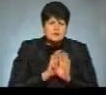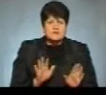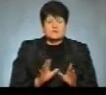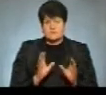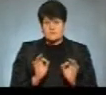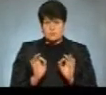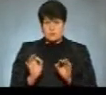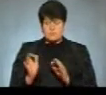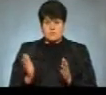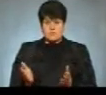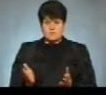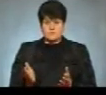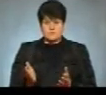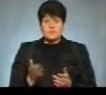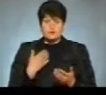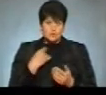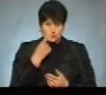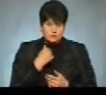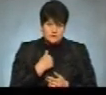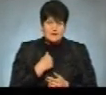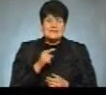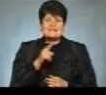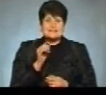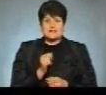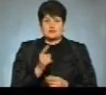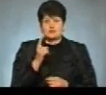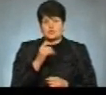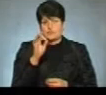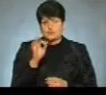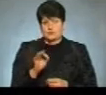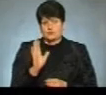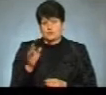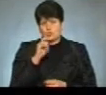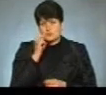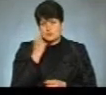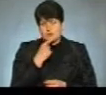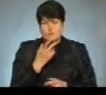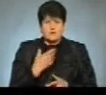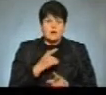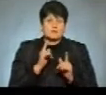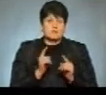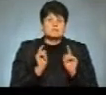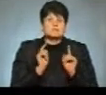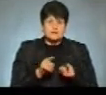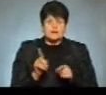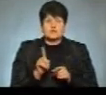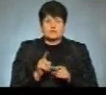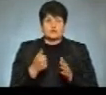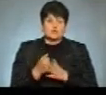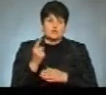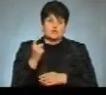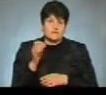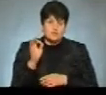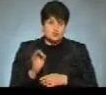все нормально сталося. Якщо особисто я є за те, що було 100%, то я є прихильник того, щоб навіть йшло до